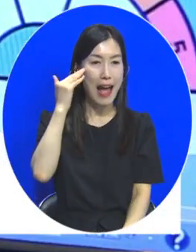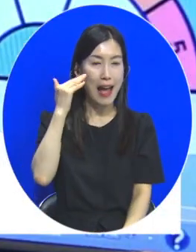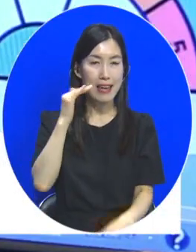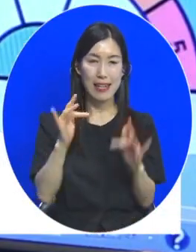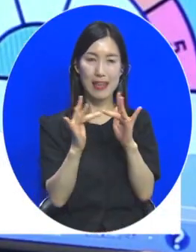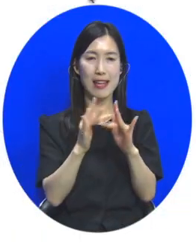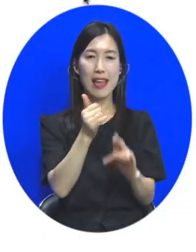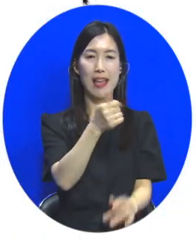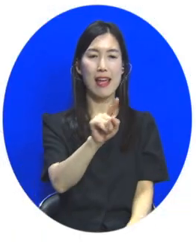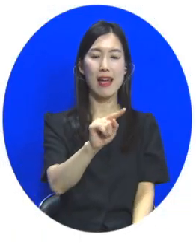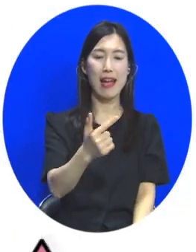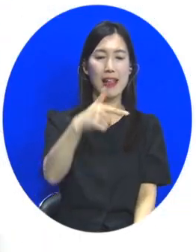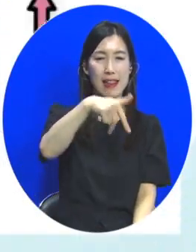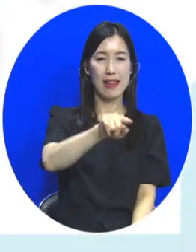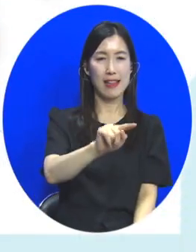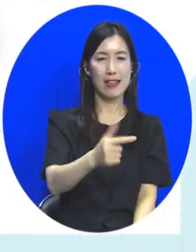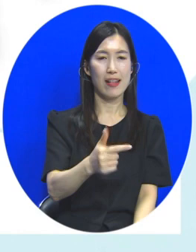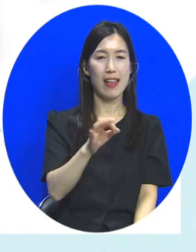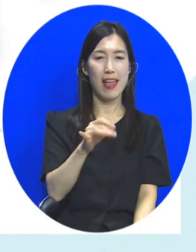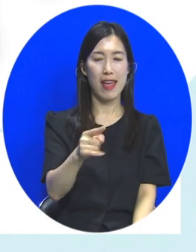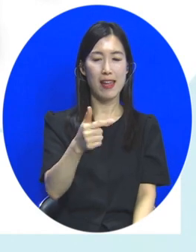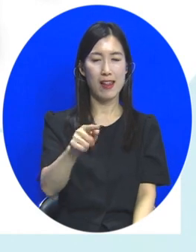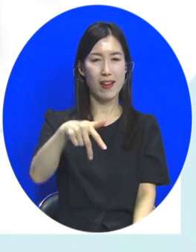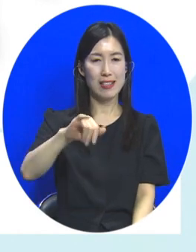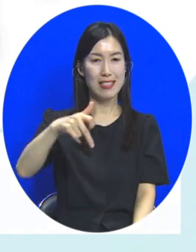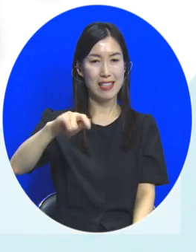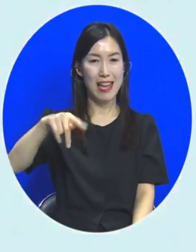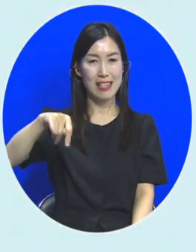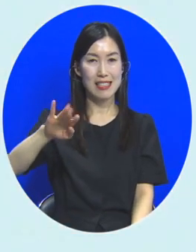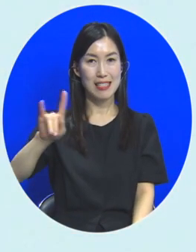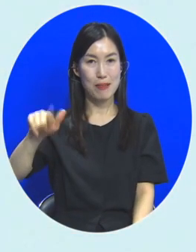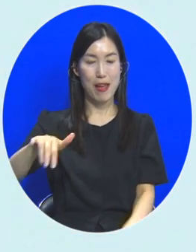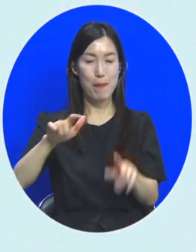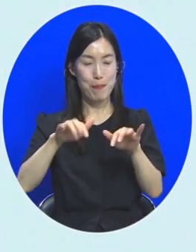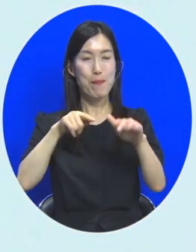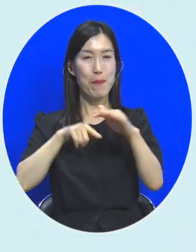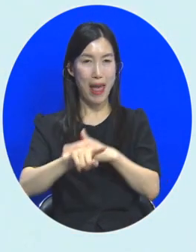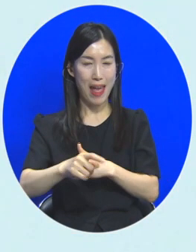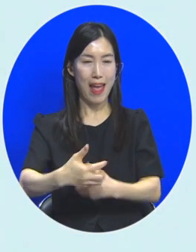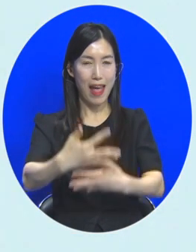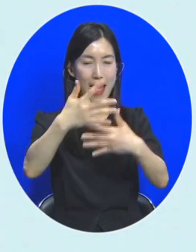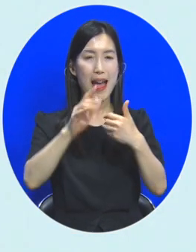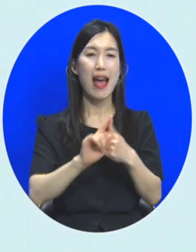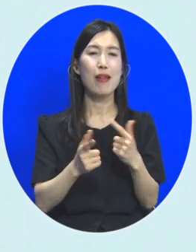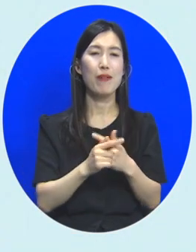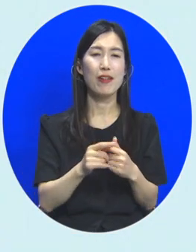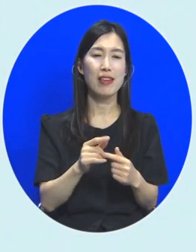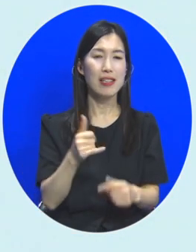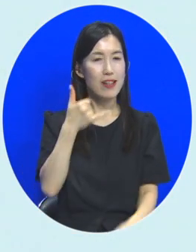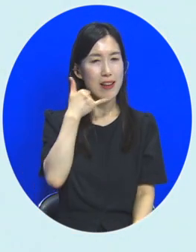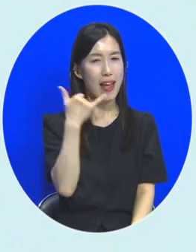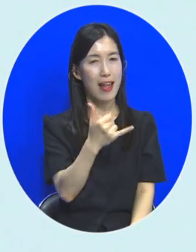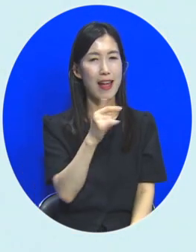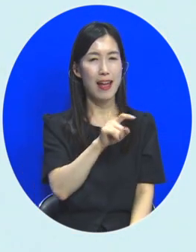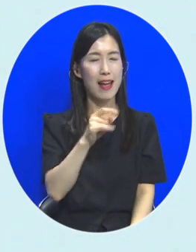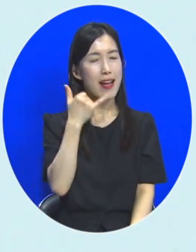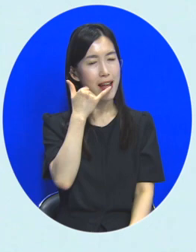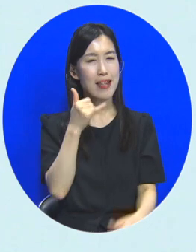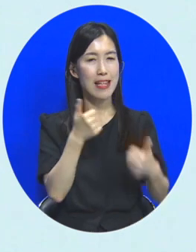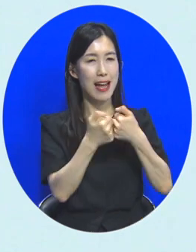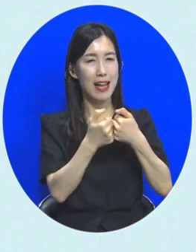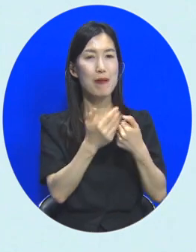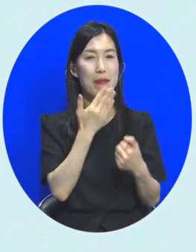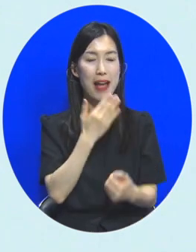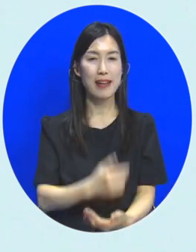에너지 캐시백을 검색해 신청할 수 있으며 자세한 내용은 한전 고객센터 123번으로 전후에 문의하면 됩니다